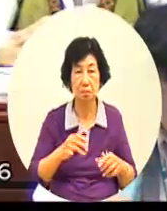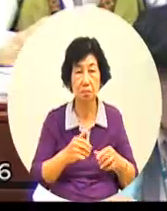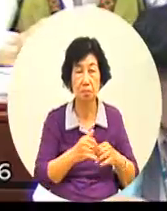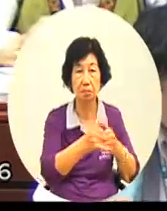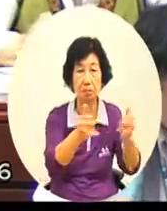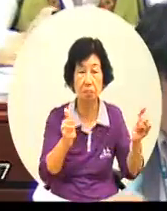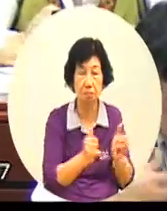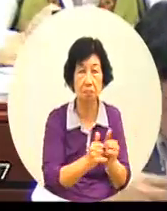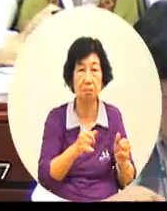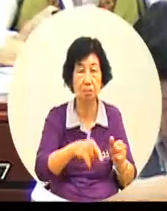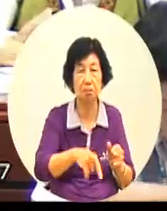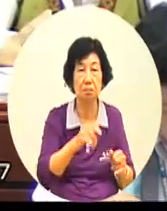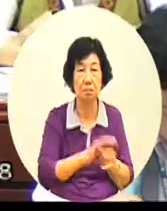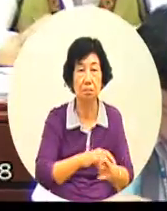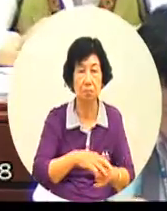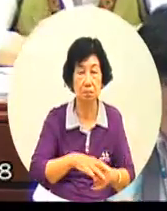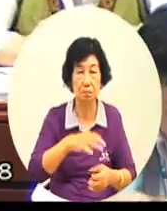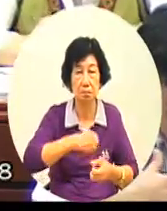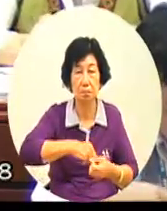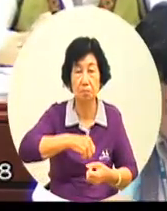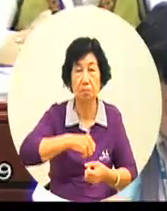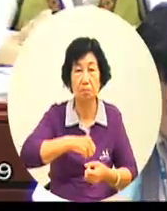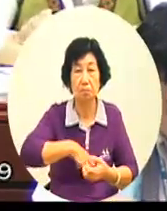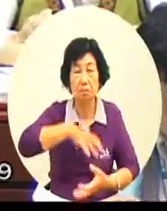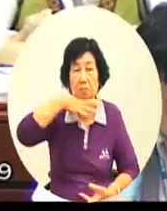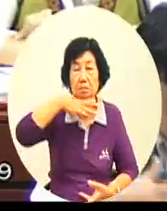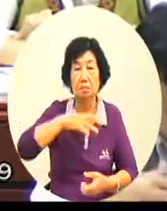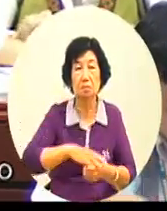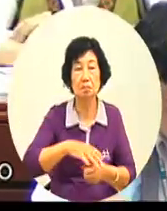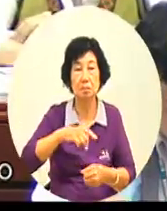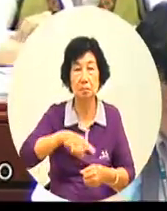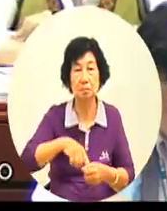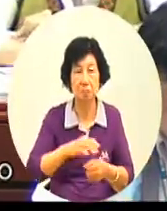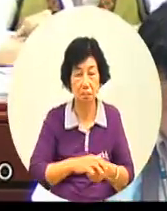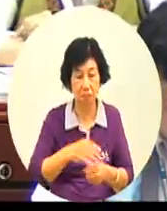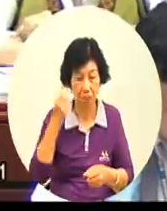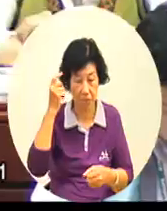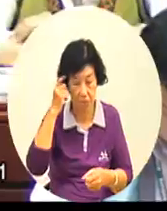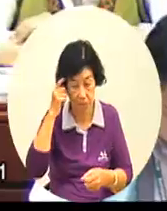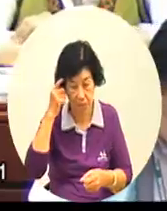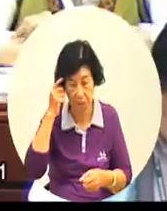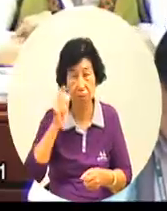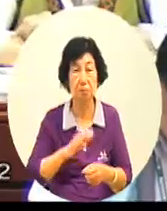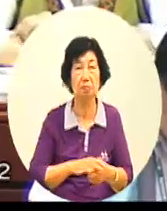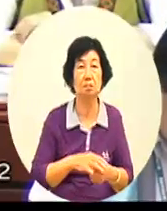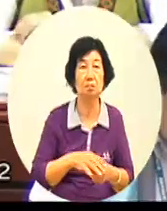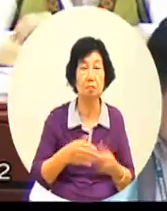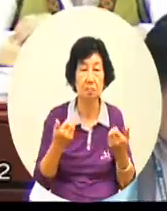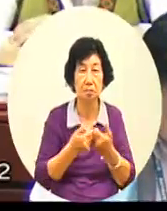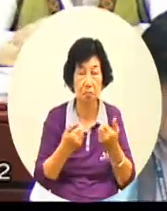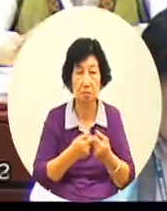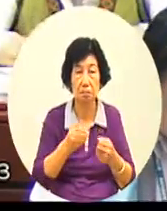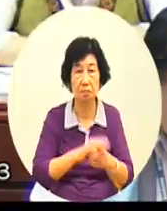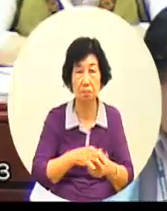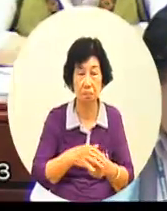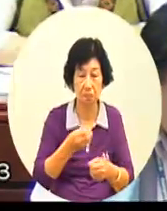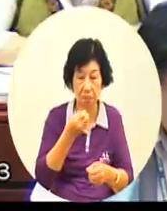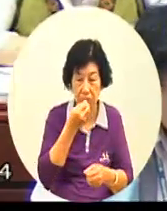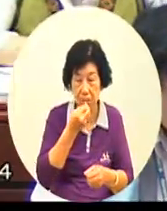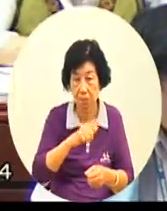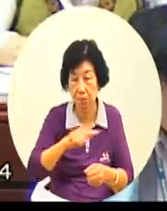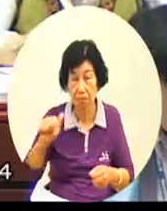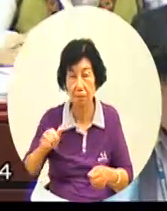讲都反应还不错。那对于如果说在材料上食材上确实有困难，这个我们会再去